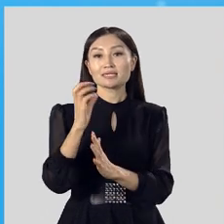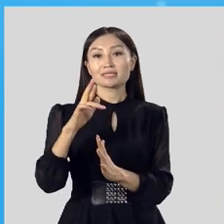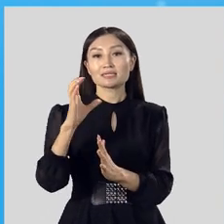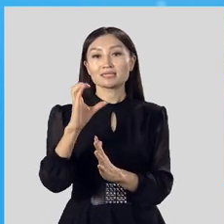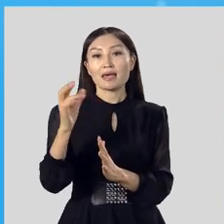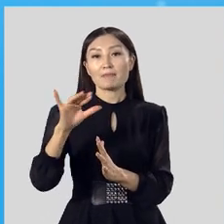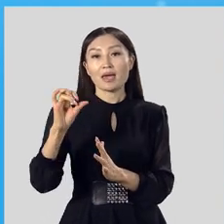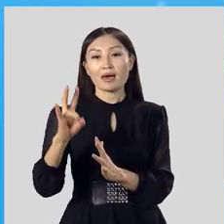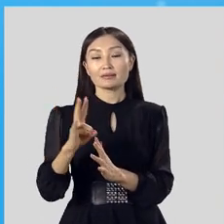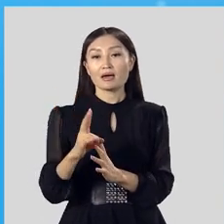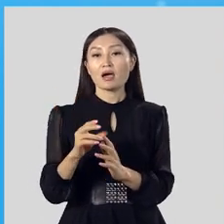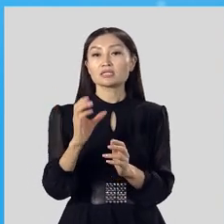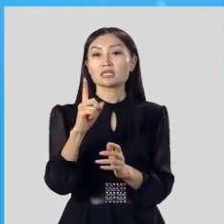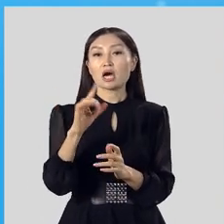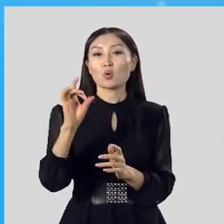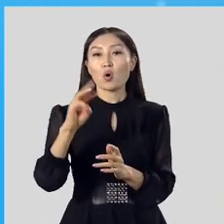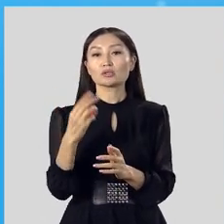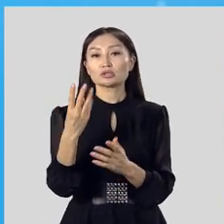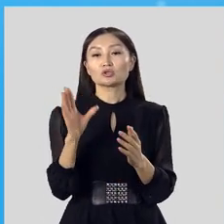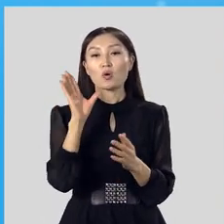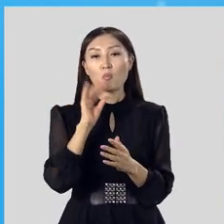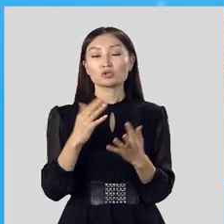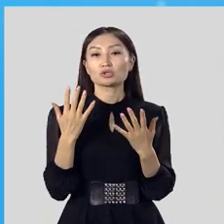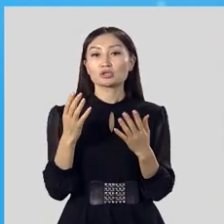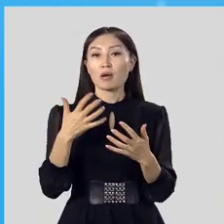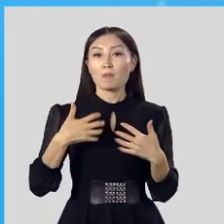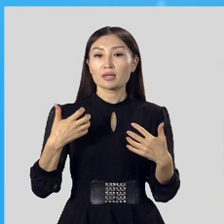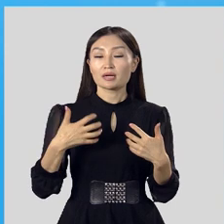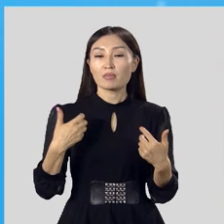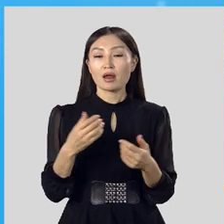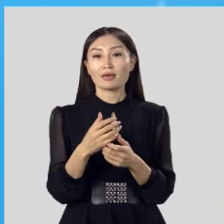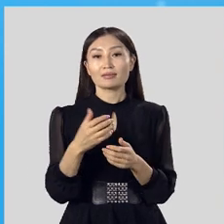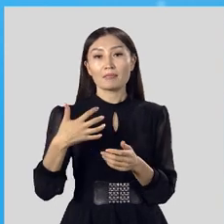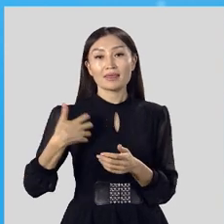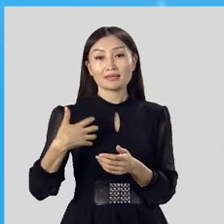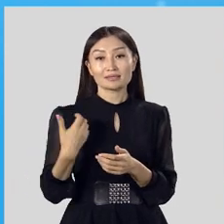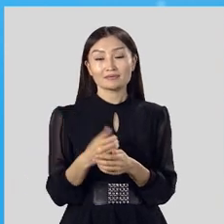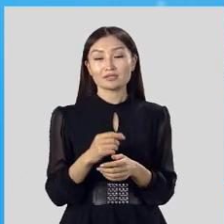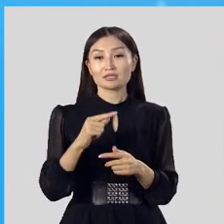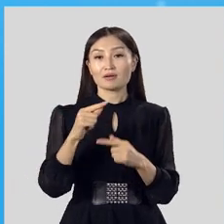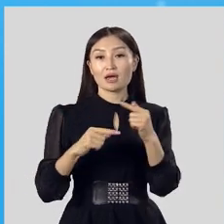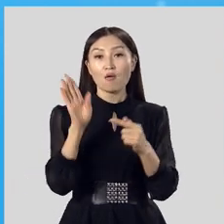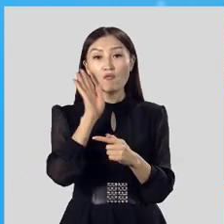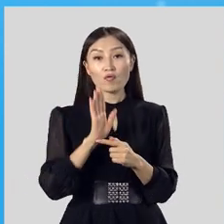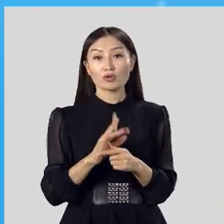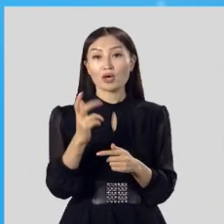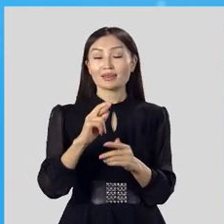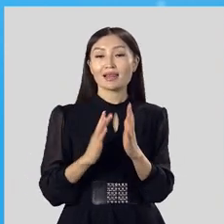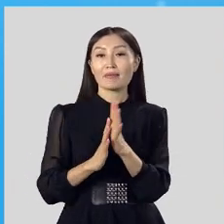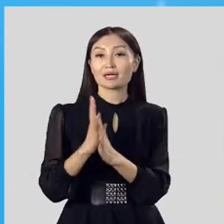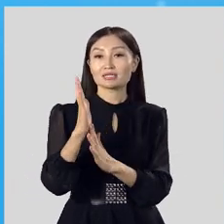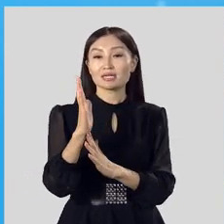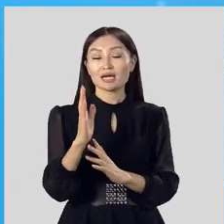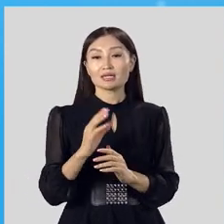семян, так как зародыш может потреблять только растворенные питательные вещества. Для